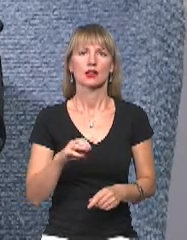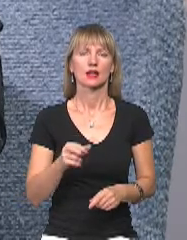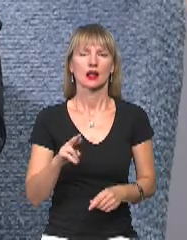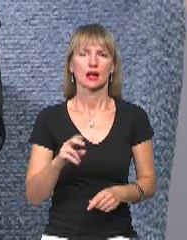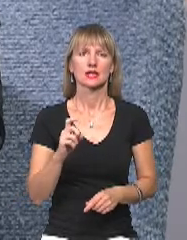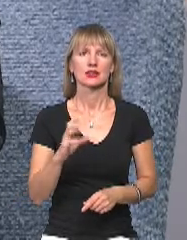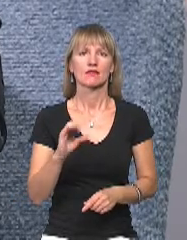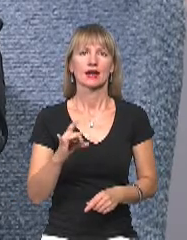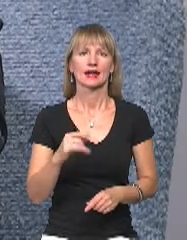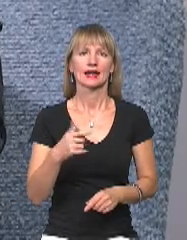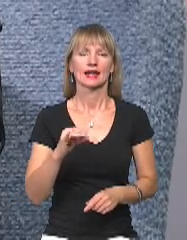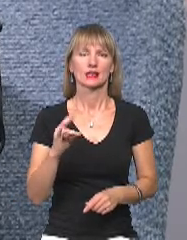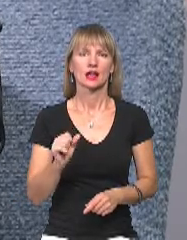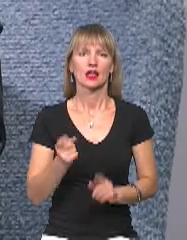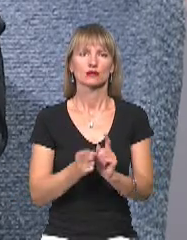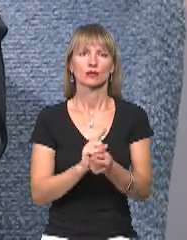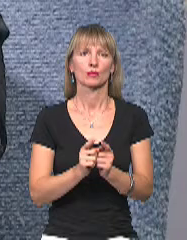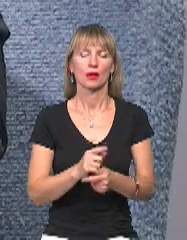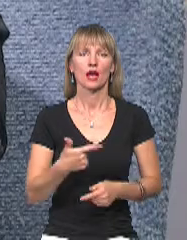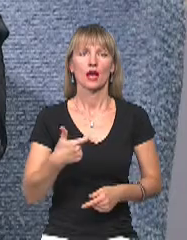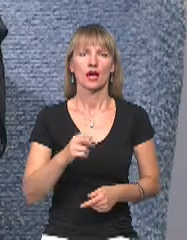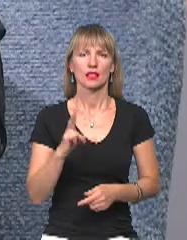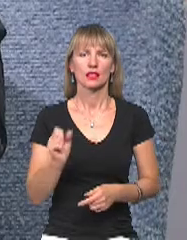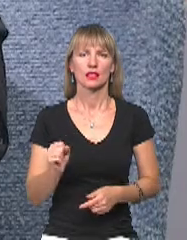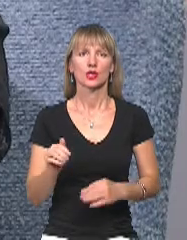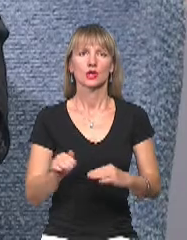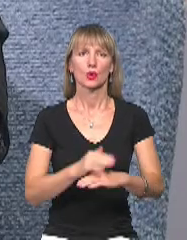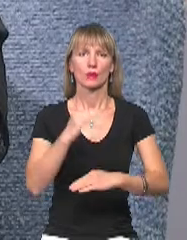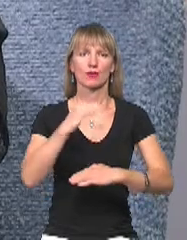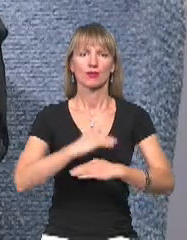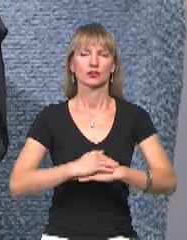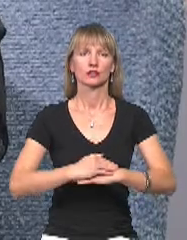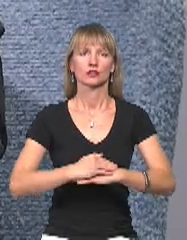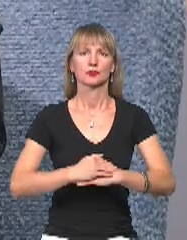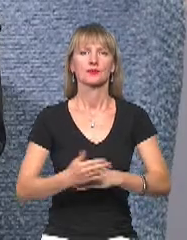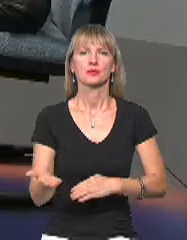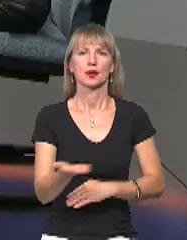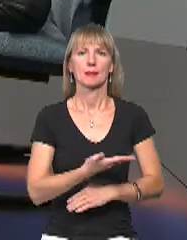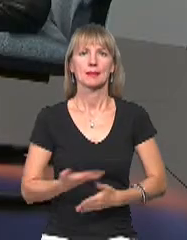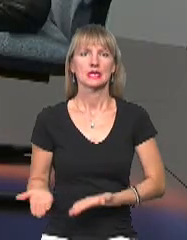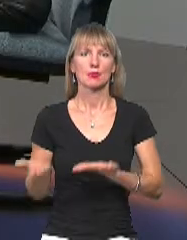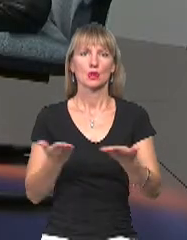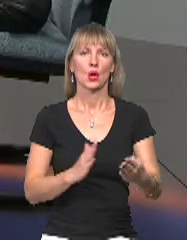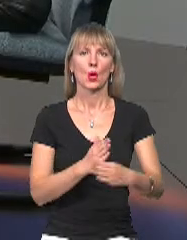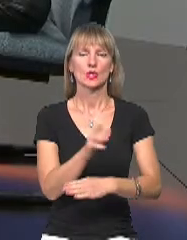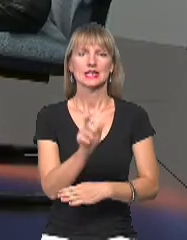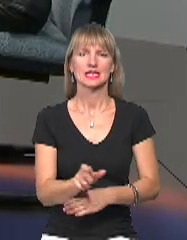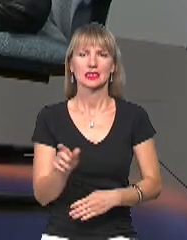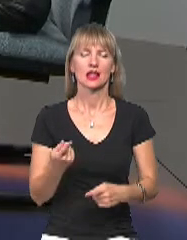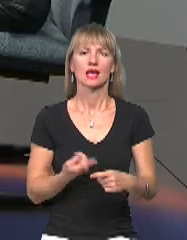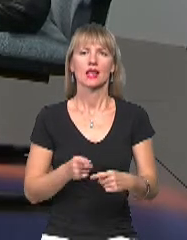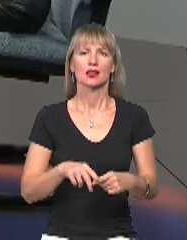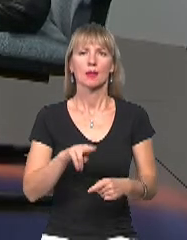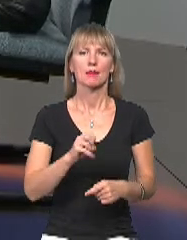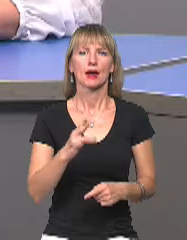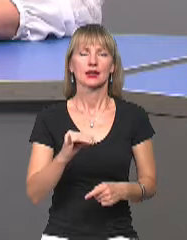а з сурдоперекладом нам допомагає Ганна Кириченко. Добрий вечір. Ми запросили гостей. Це